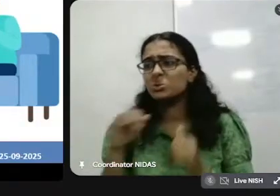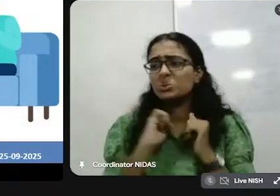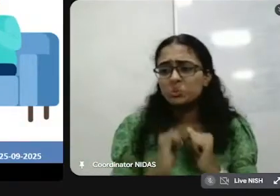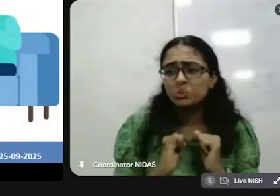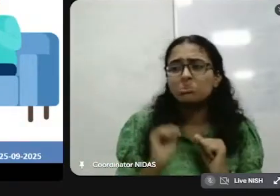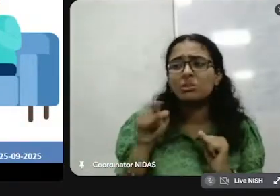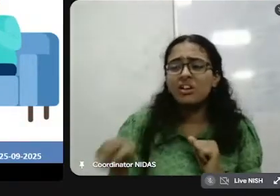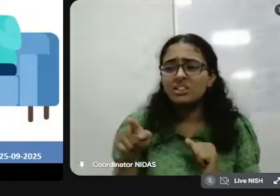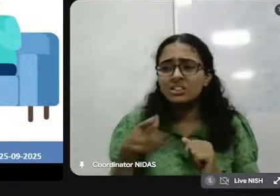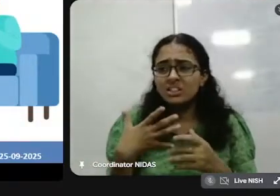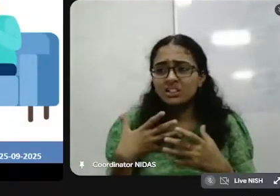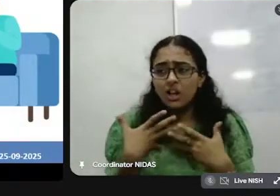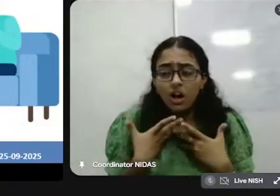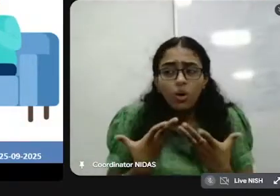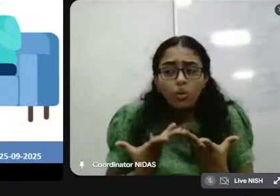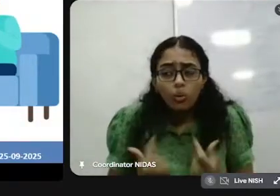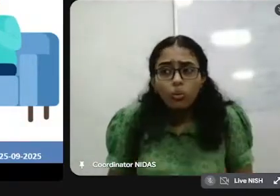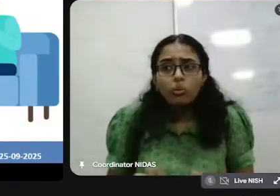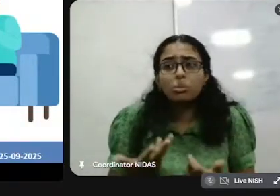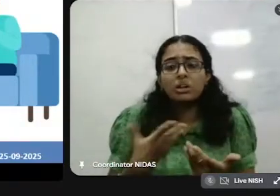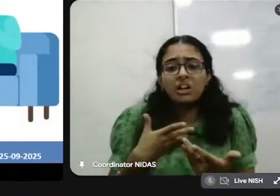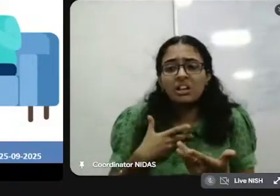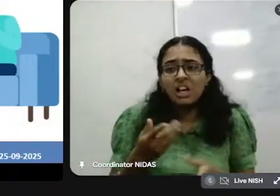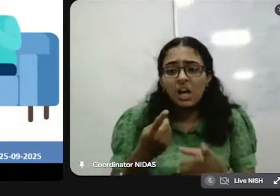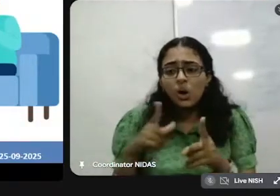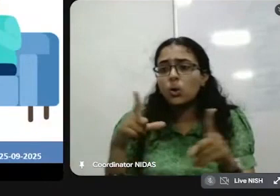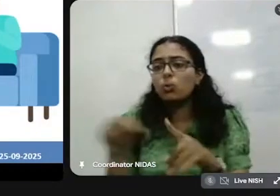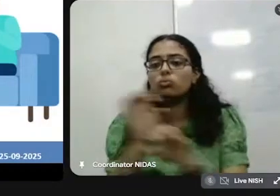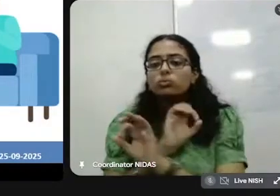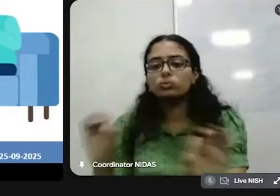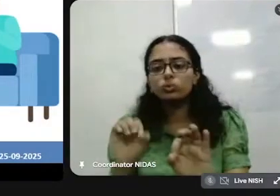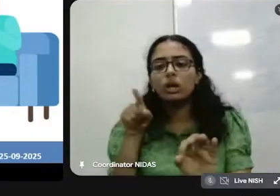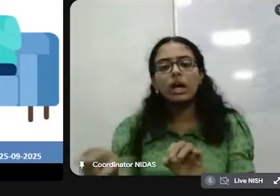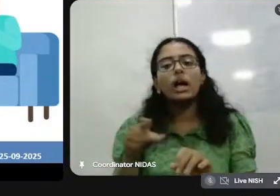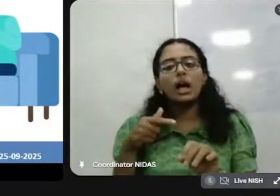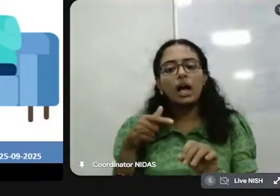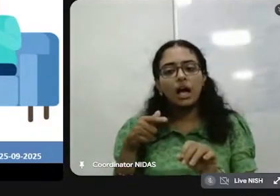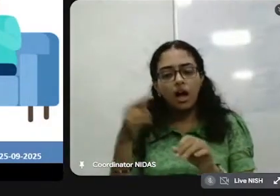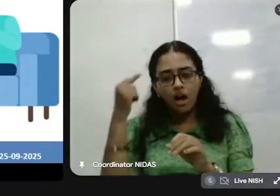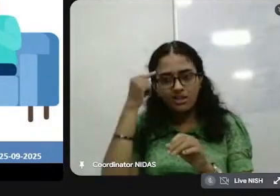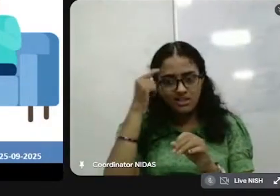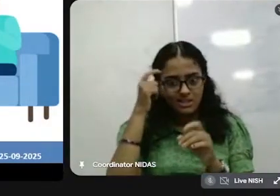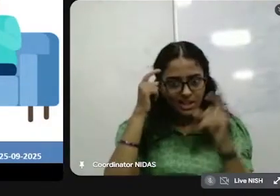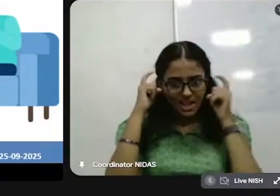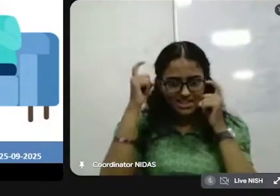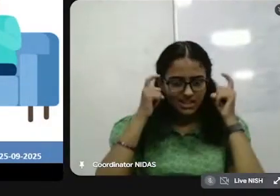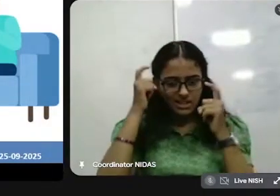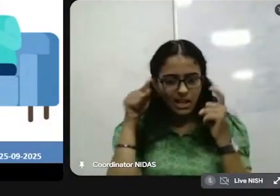വരുമ്പോൾ ഒന്നുകൂടെ അവര് മടി പിടിച്ചിരിക്കുക, അല്ലെ ഒന്നും ചെയ്യാതിരിക്കുന്ന അവസ്ഥയാണ് അവർക്കുണ്ടാവുക. അപ്പം ആ ചിന്തകളെ